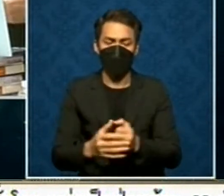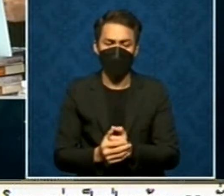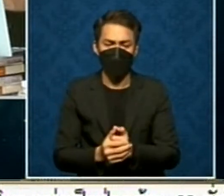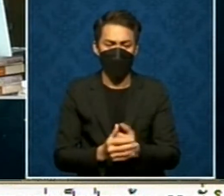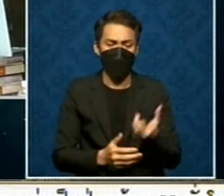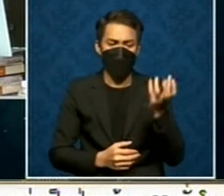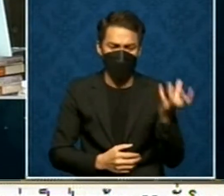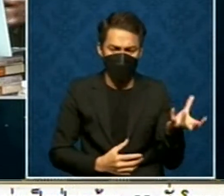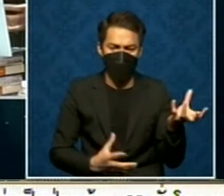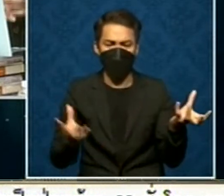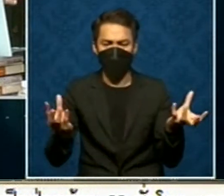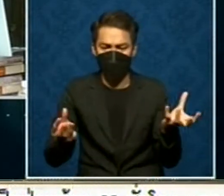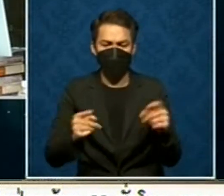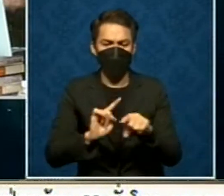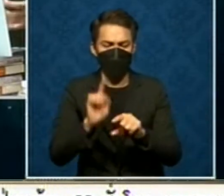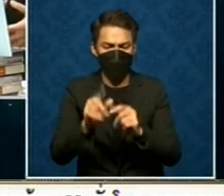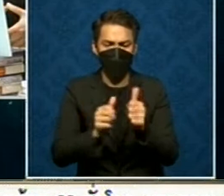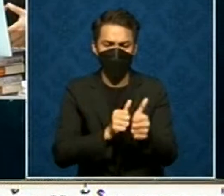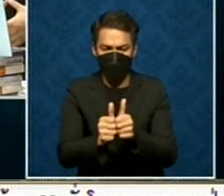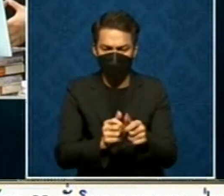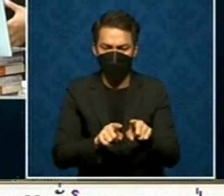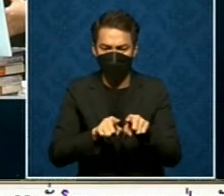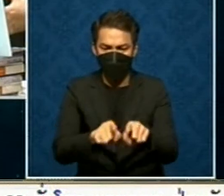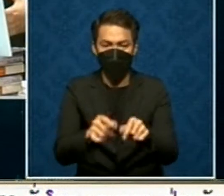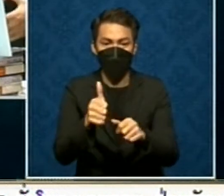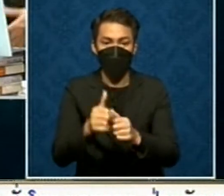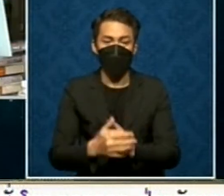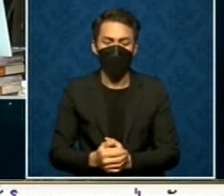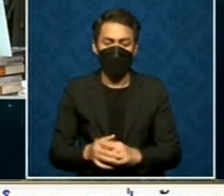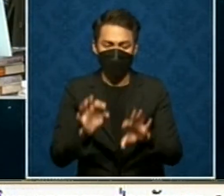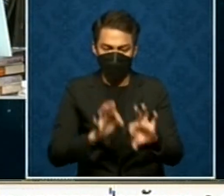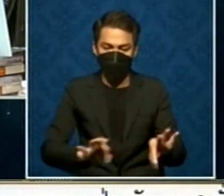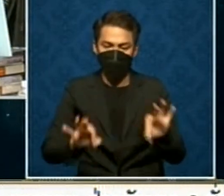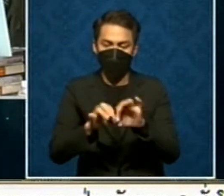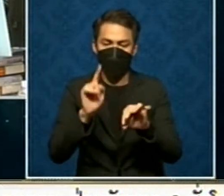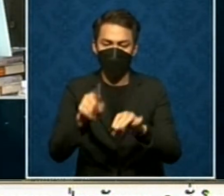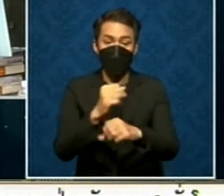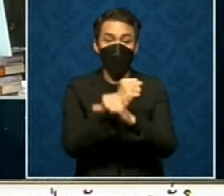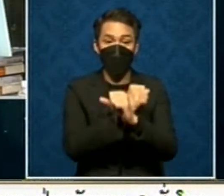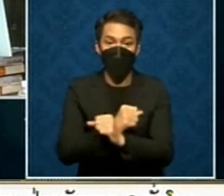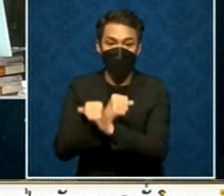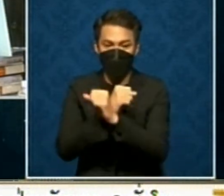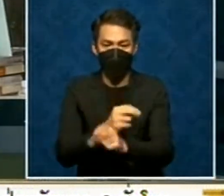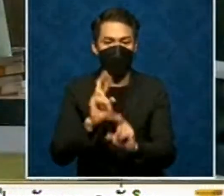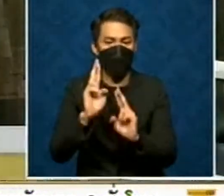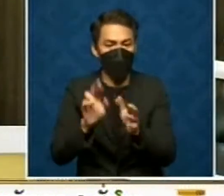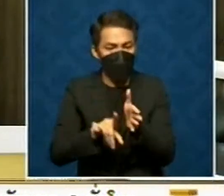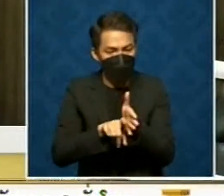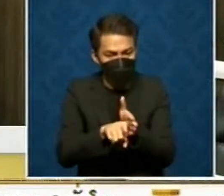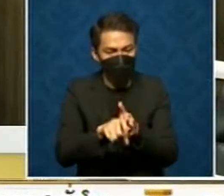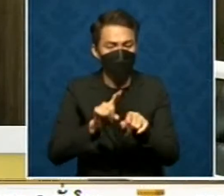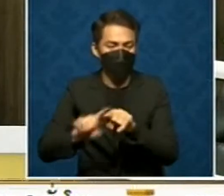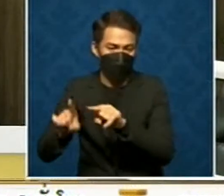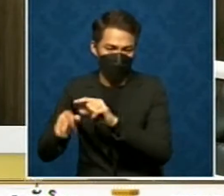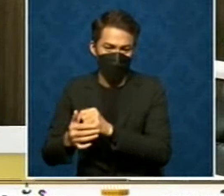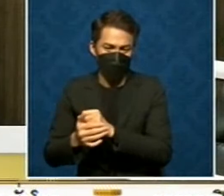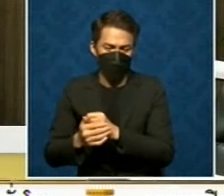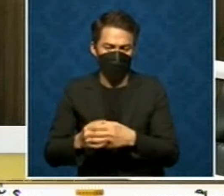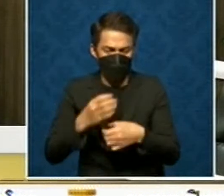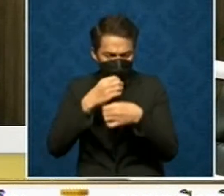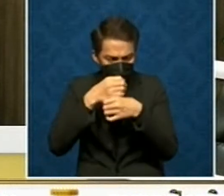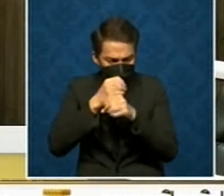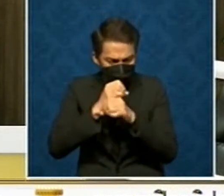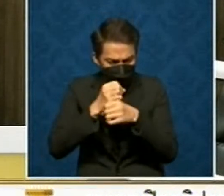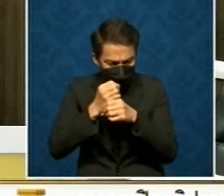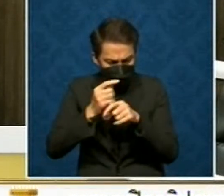มีระบบการปันาประสุภัติและการฟอระวงโลกทมประธิภาพยกระดับมาตฐานฟาร์มการตววนิสัยของห้ปฏิบัิการ